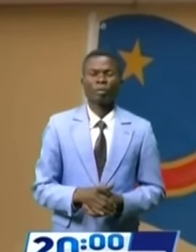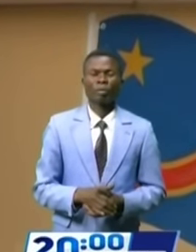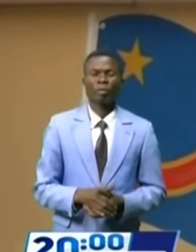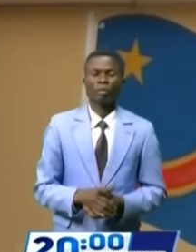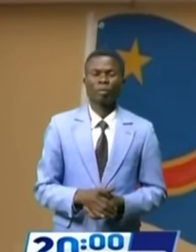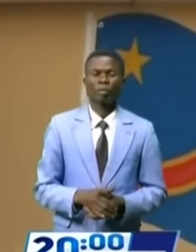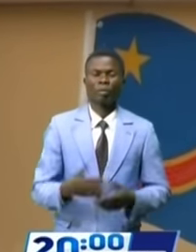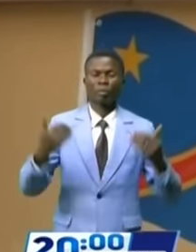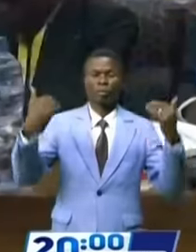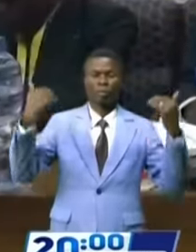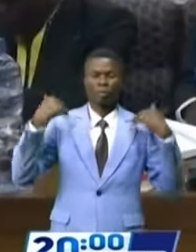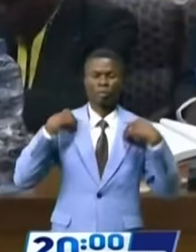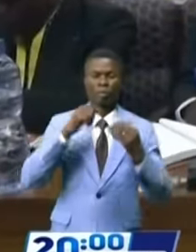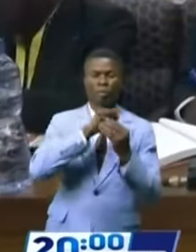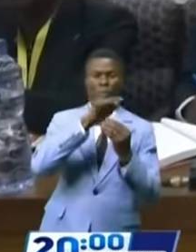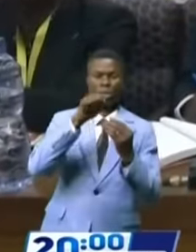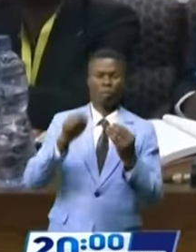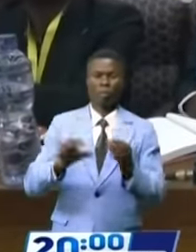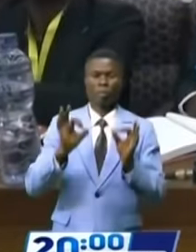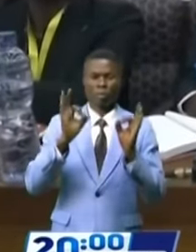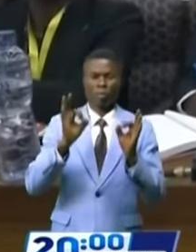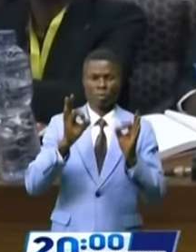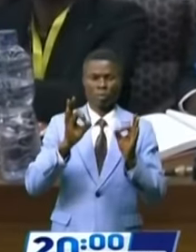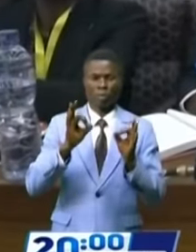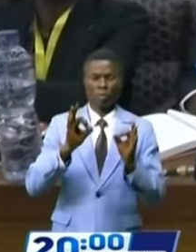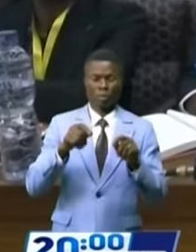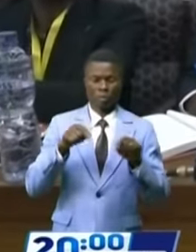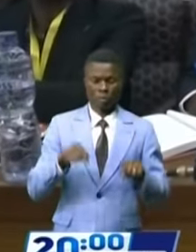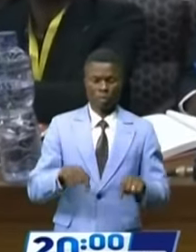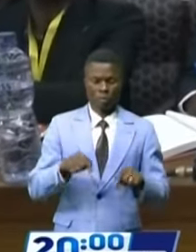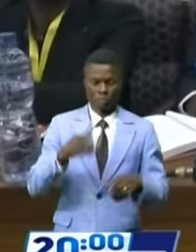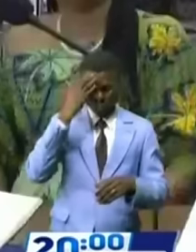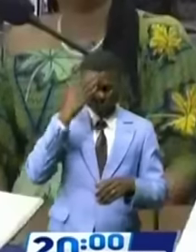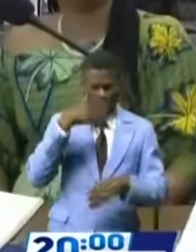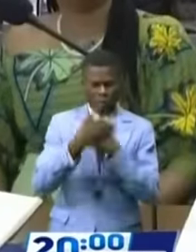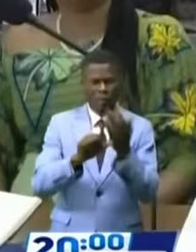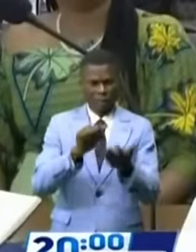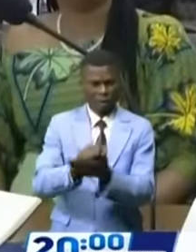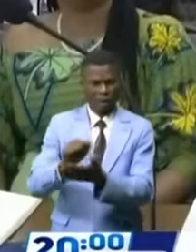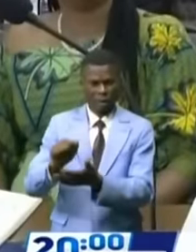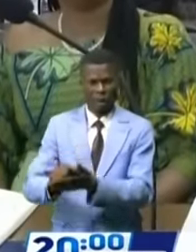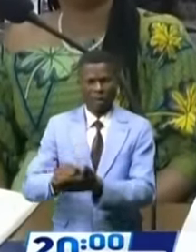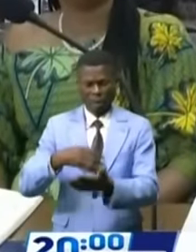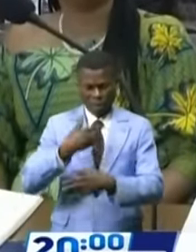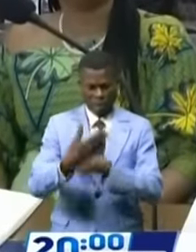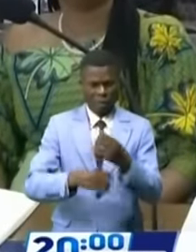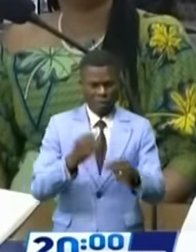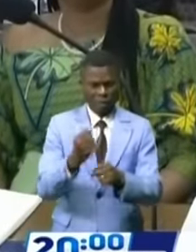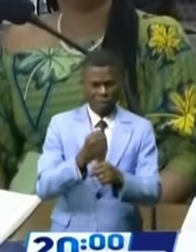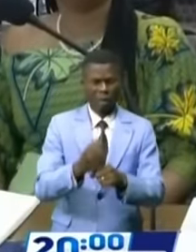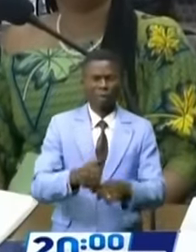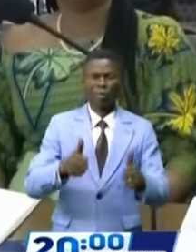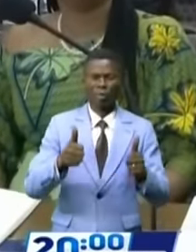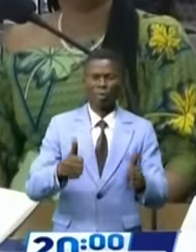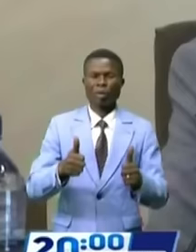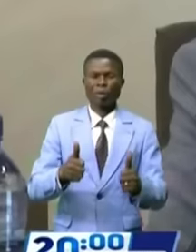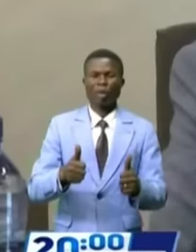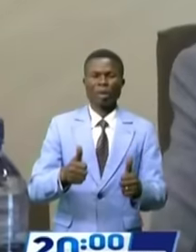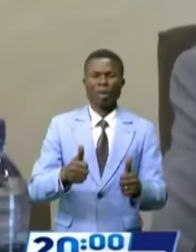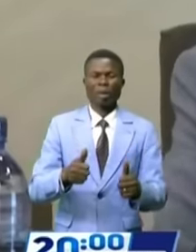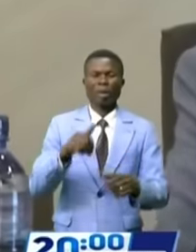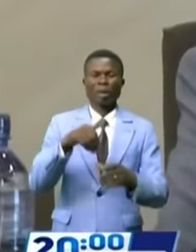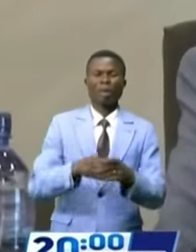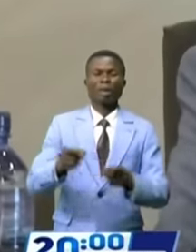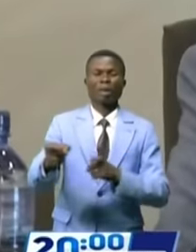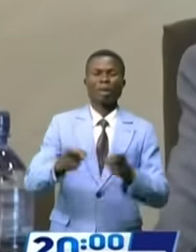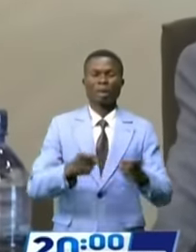nouveaux commissaires aux comptes connaissent désormais ce qu'ils doivent faire pour assurer et maintenir les bonnes pratiques dont la